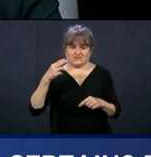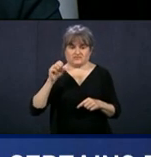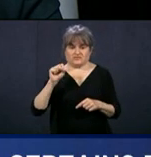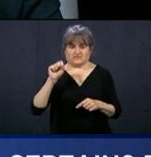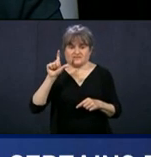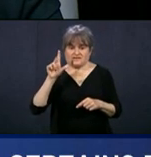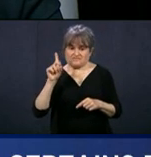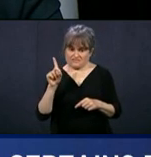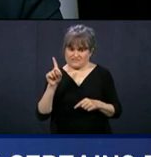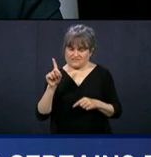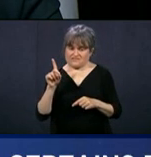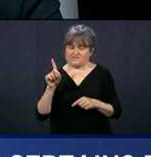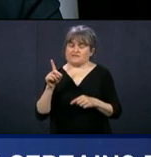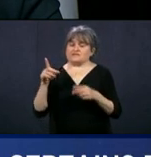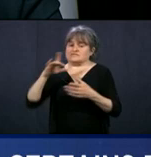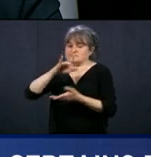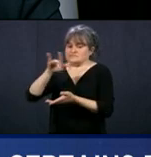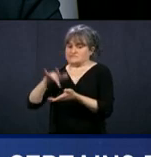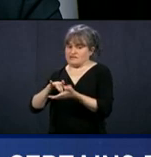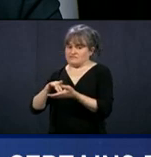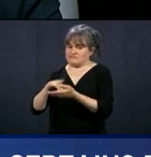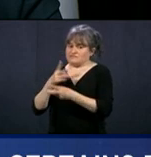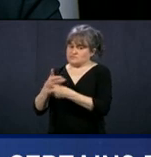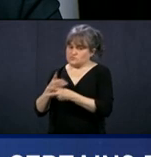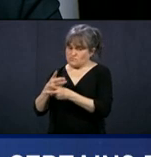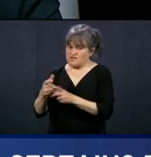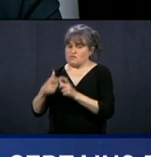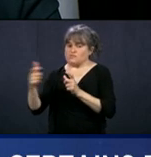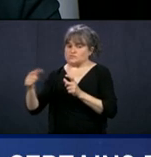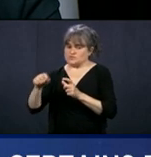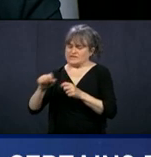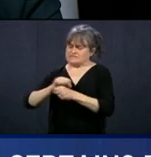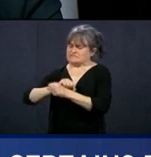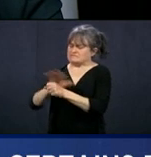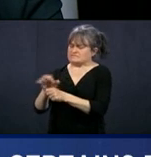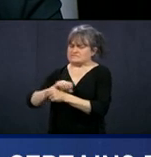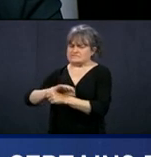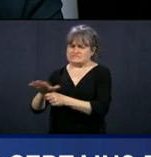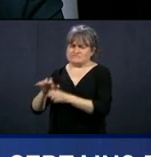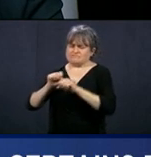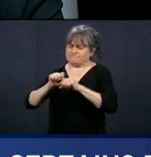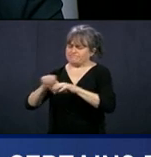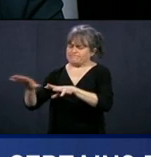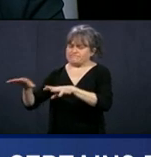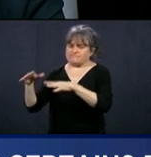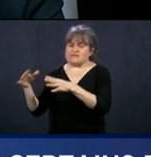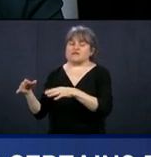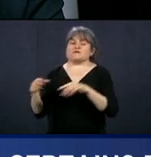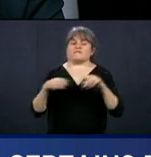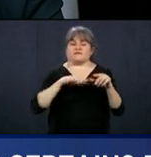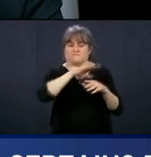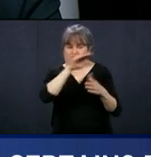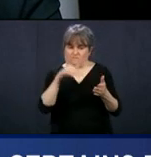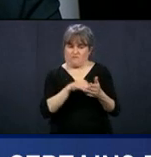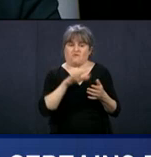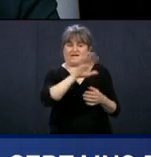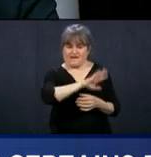important. Quand vous regardez la situation hors Montréal métropolitain, les cas sont vraiment à la baisse, puis on est en